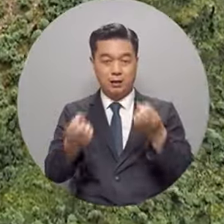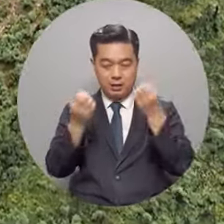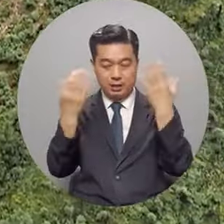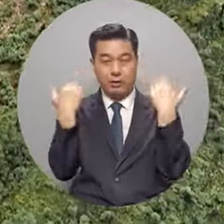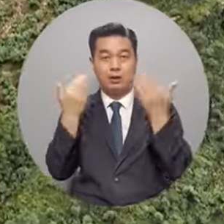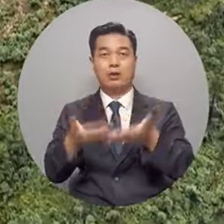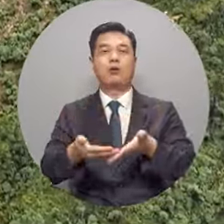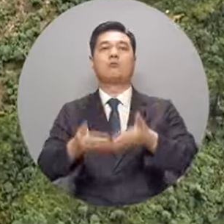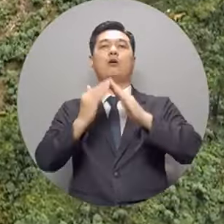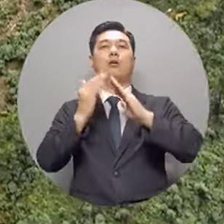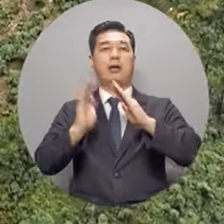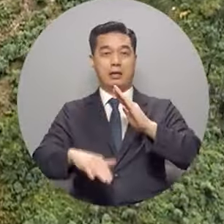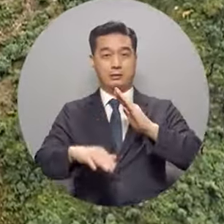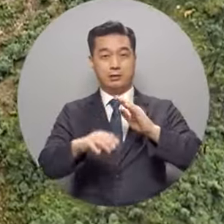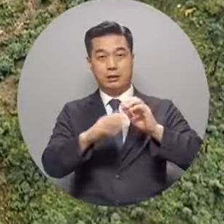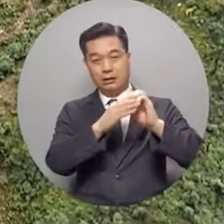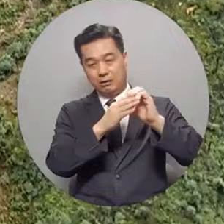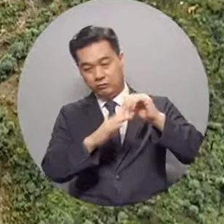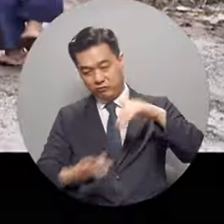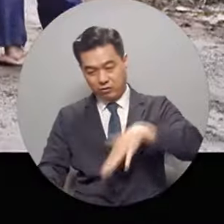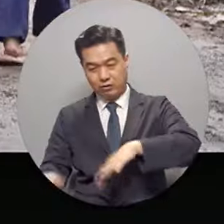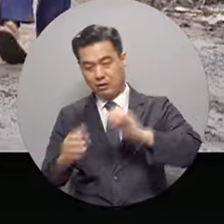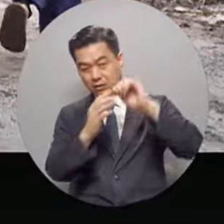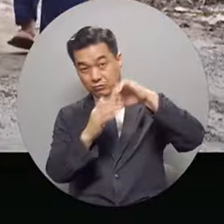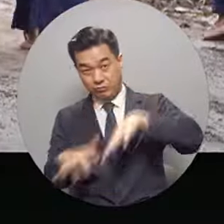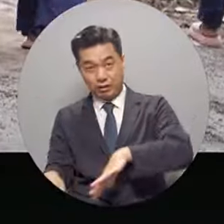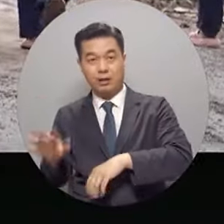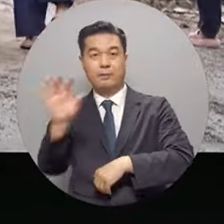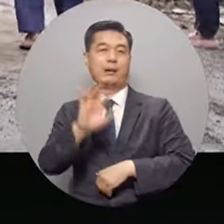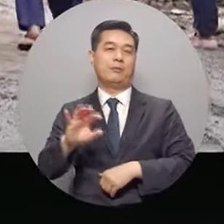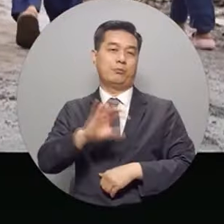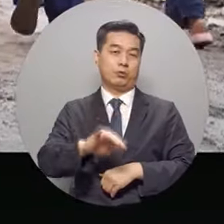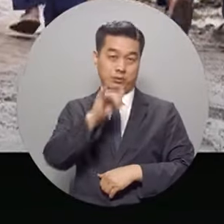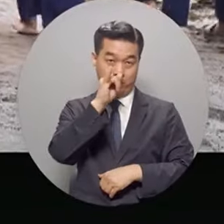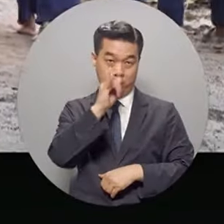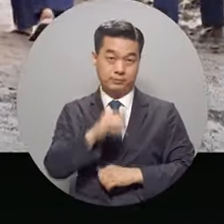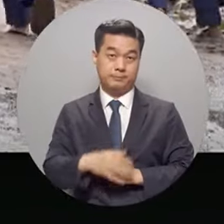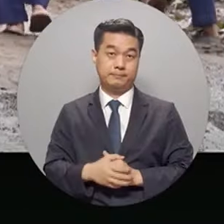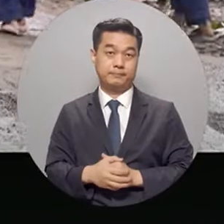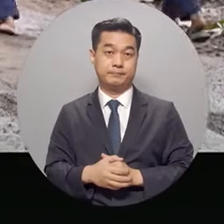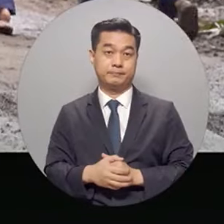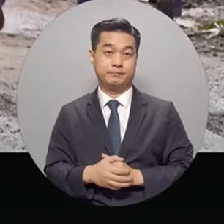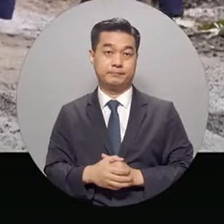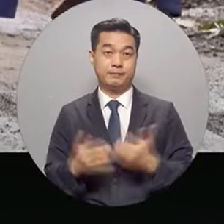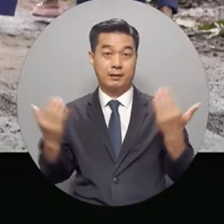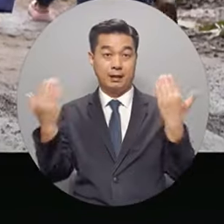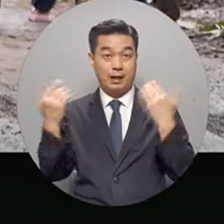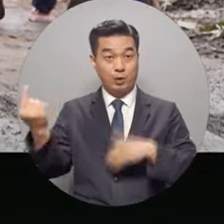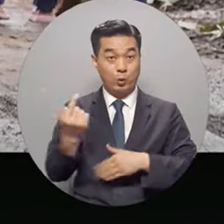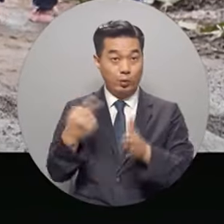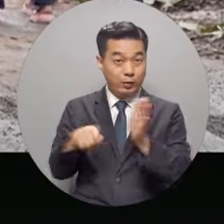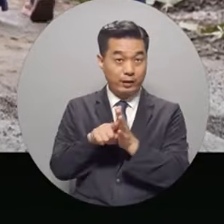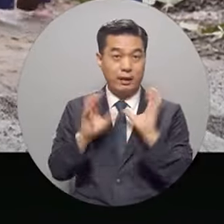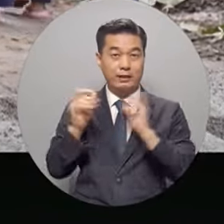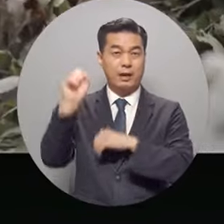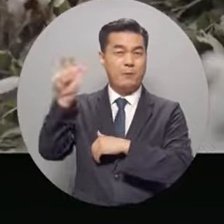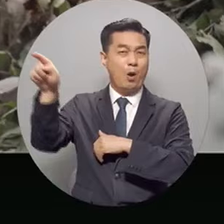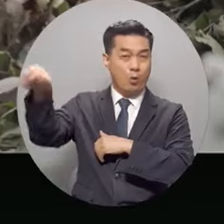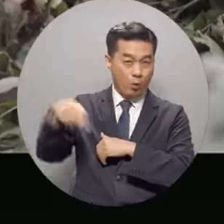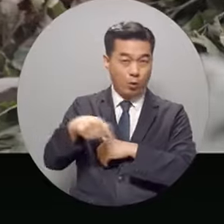부지도 산사태로 자꾸 깎여 나갑니다. 번 보이고 가라니 따라 이 기나라로 콜라로